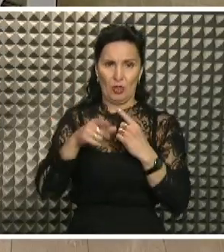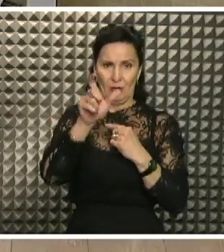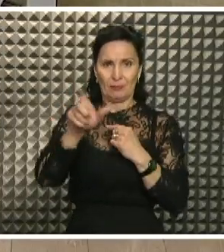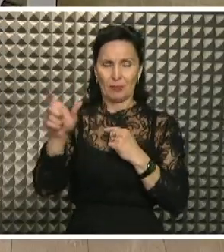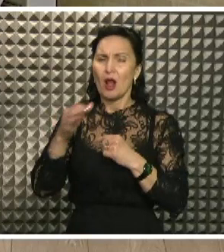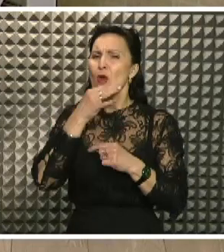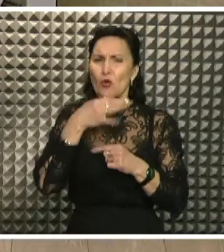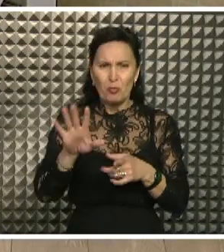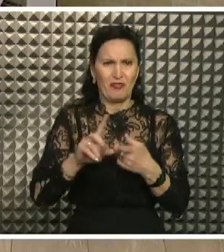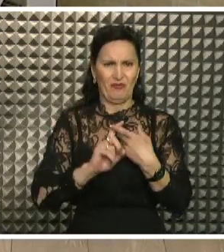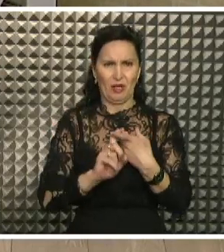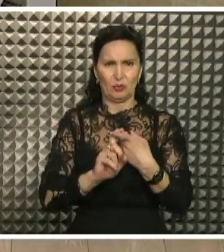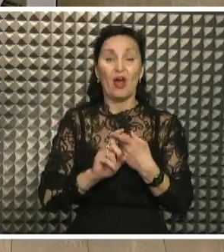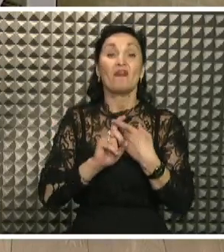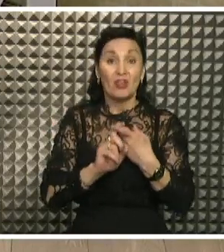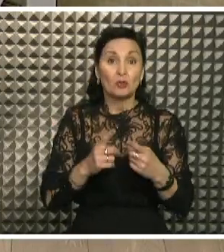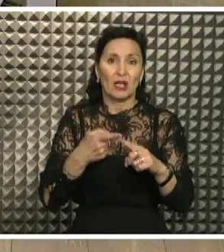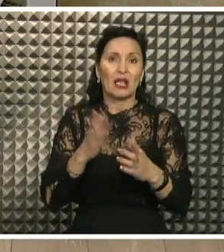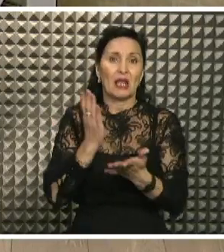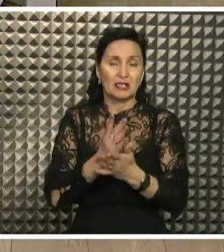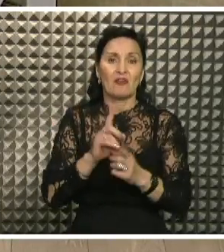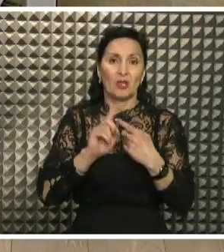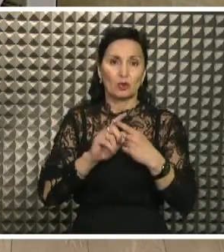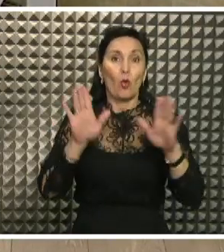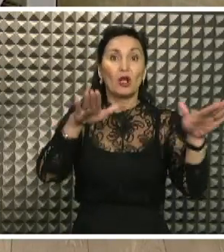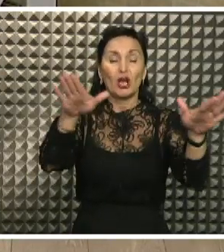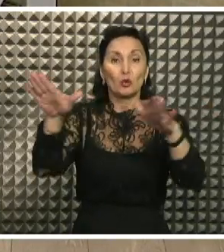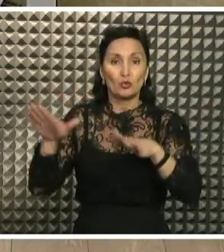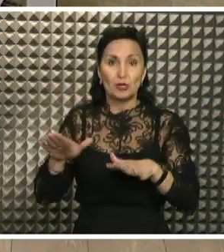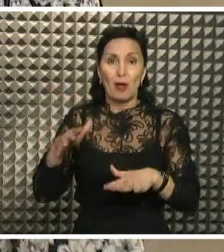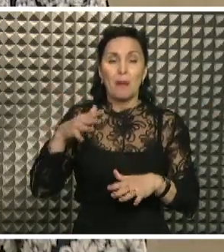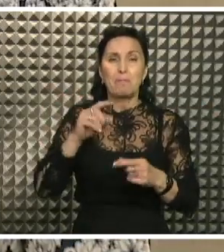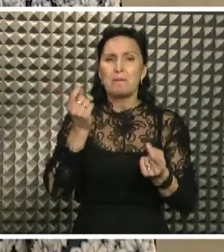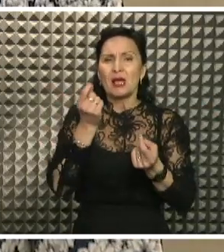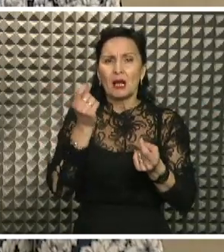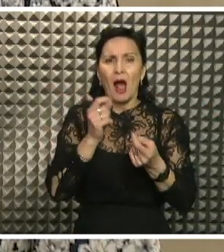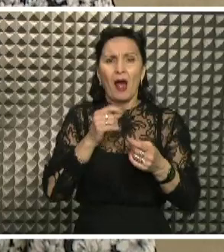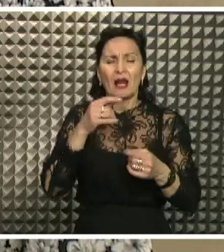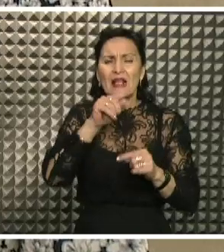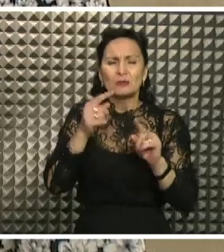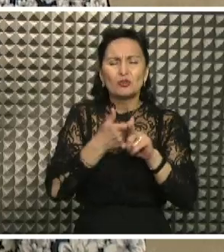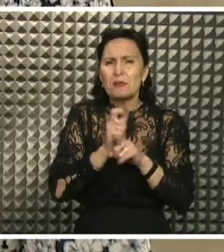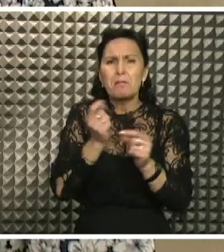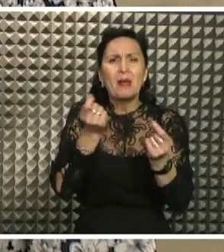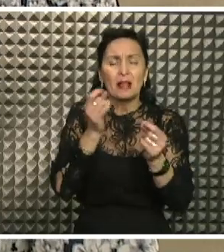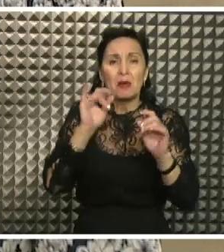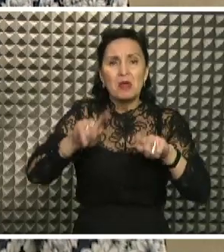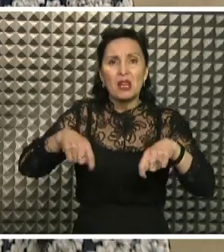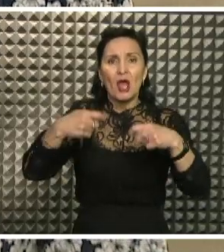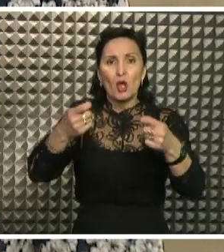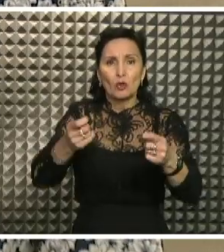любым вирусом. Вирус, это летучий микроорганизм, очень мелкий и